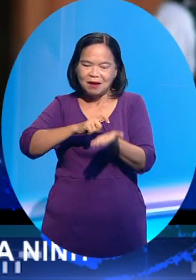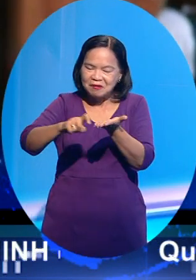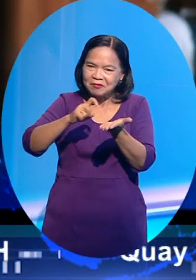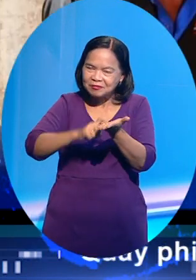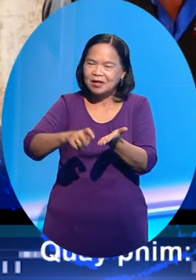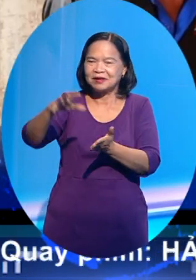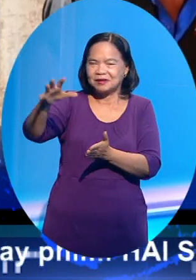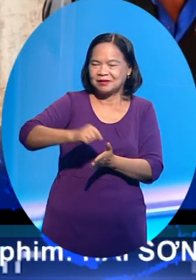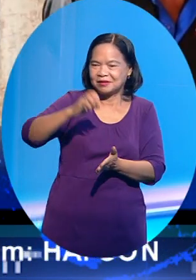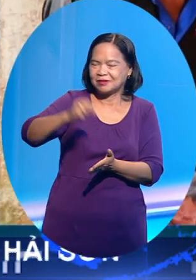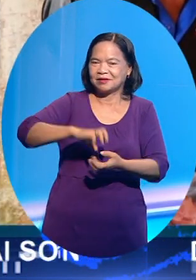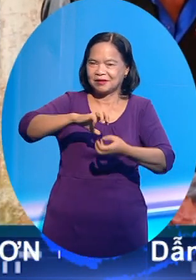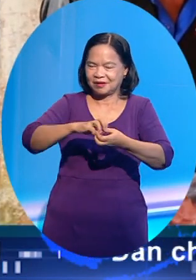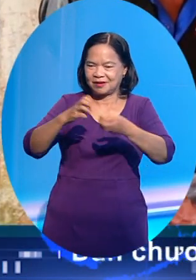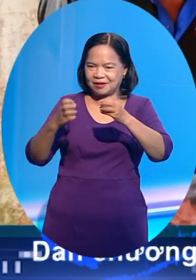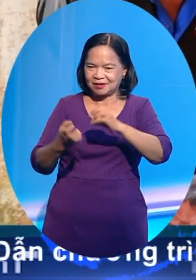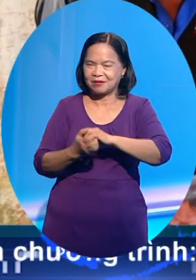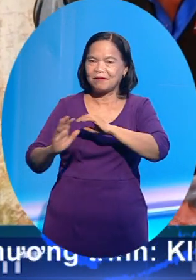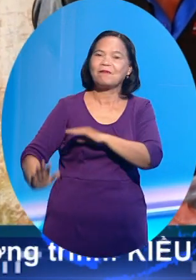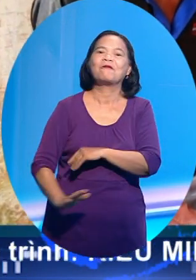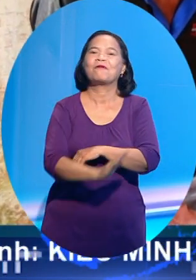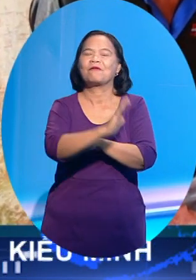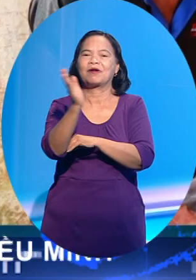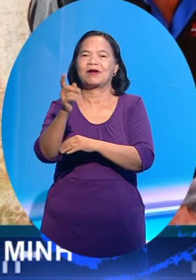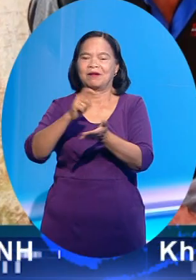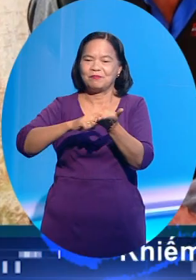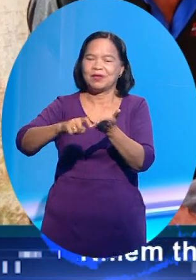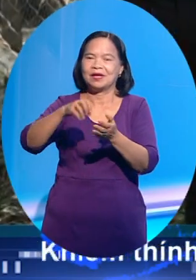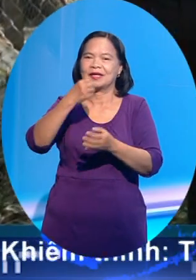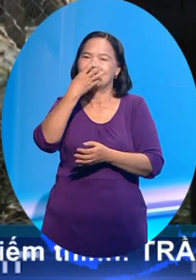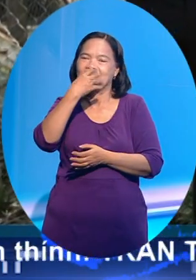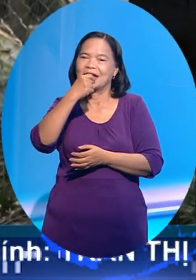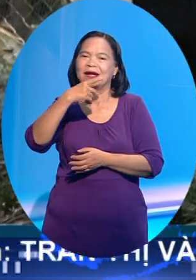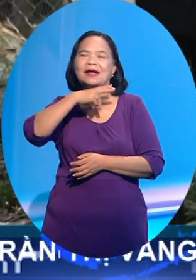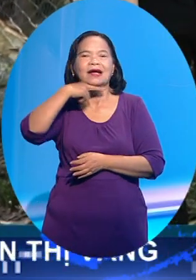và sử dụng để điều trị ở chính các nước phát triển như Mỹ, Canada, Anh, Nhật Bản.